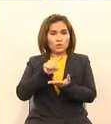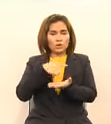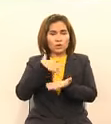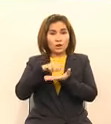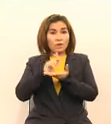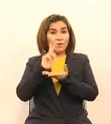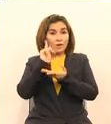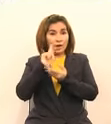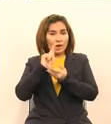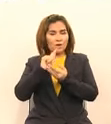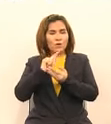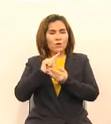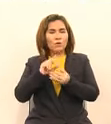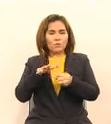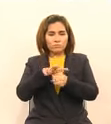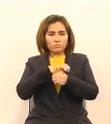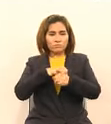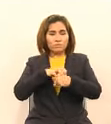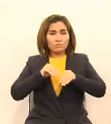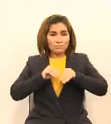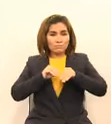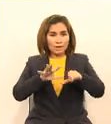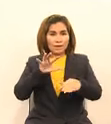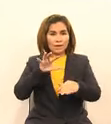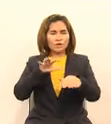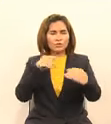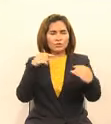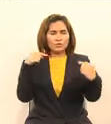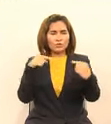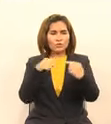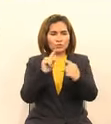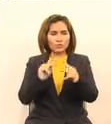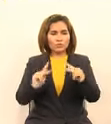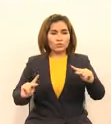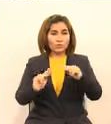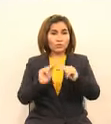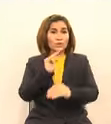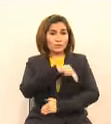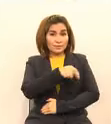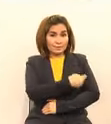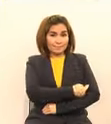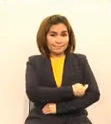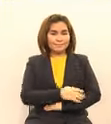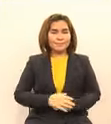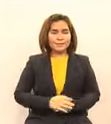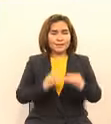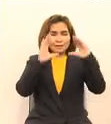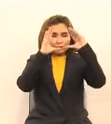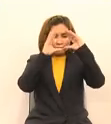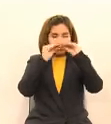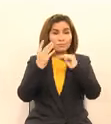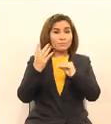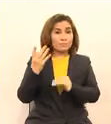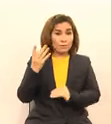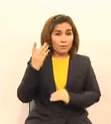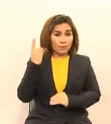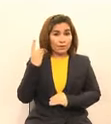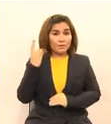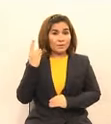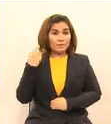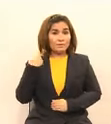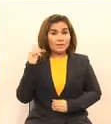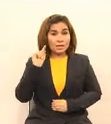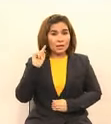รัสโคโรนา2019กระทรวงสาธารณสุขครับก่อนอื่นเลยนะครับเมื่อคืนเกิดปรากฏการณ์ที่ไม่เคยเกิดขึ้นม